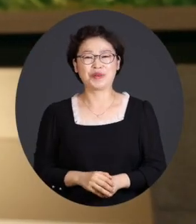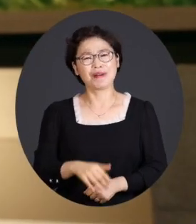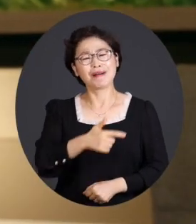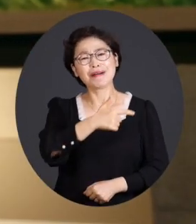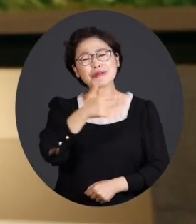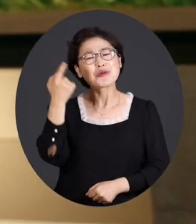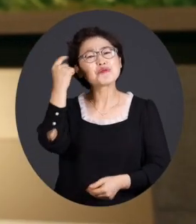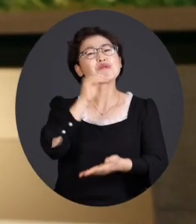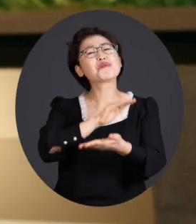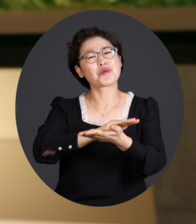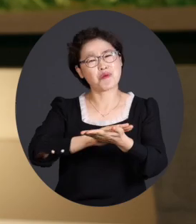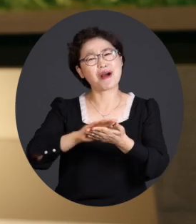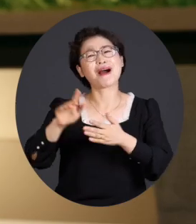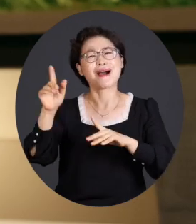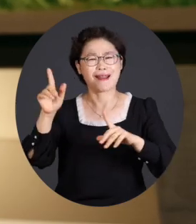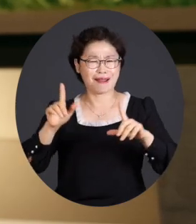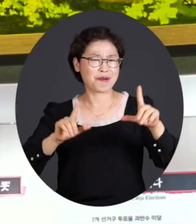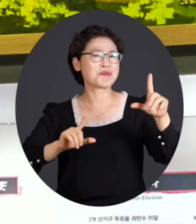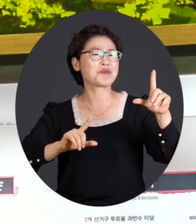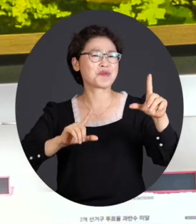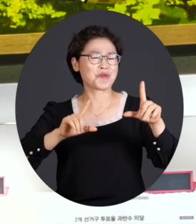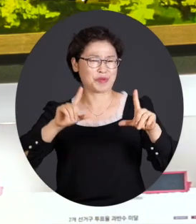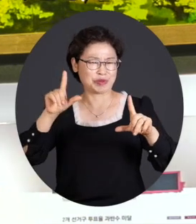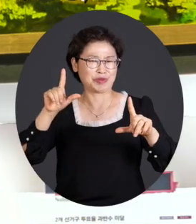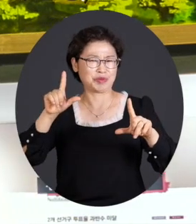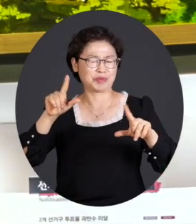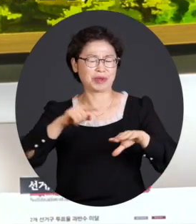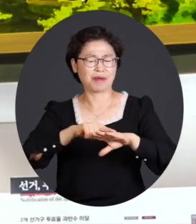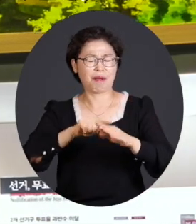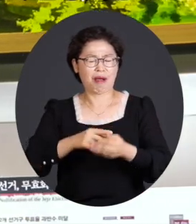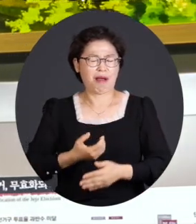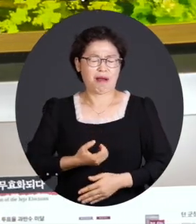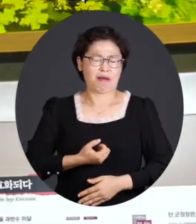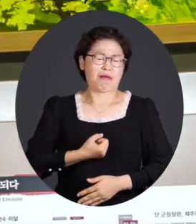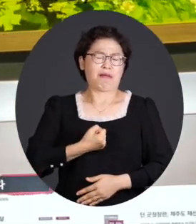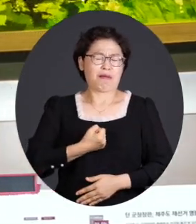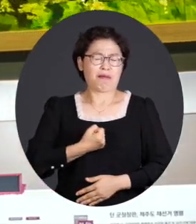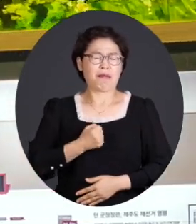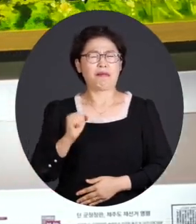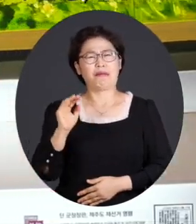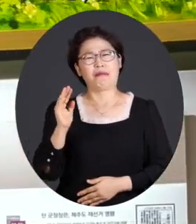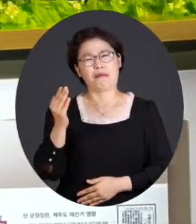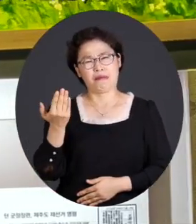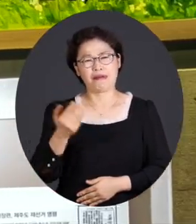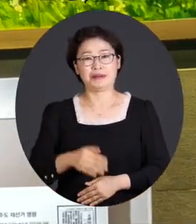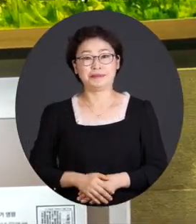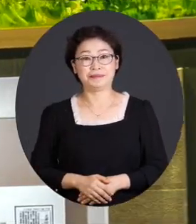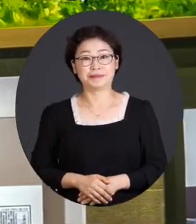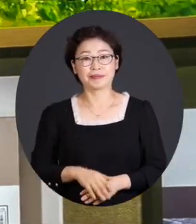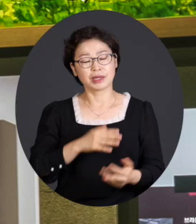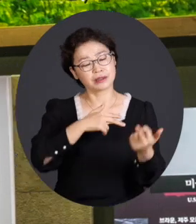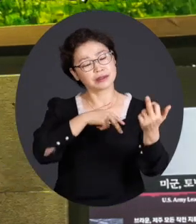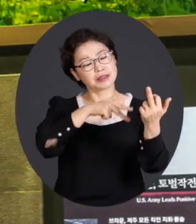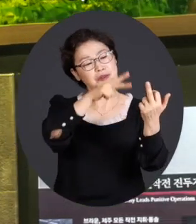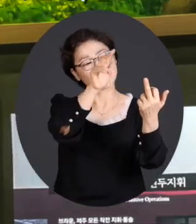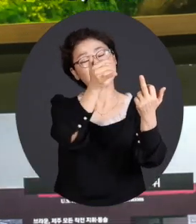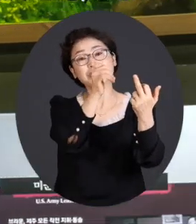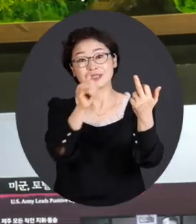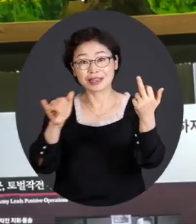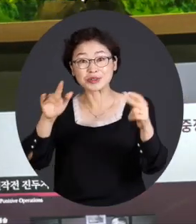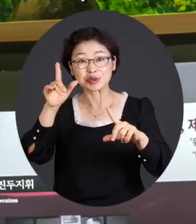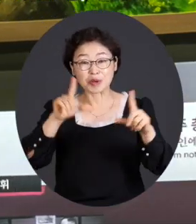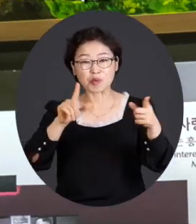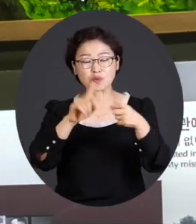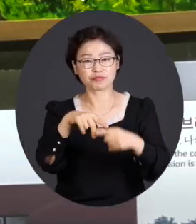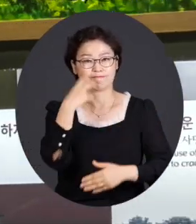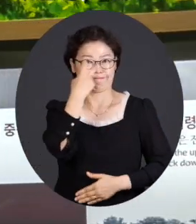너무 평화로워 보이는 풍경이 먹먹하게 다가오기도 합니다. 산에 오르는 가족,